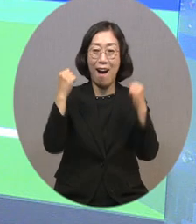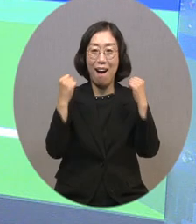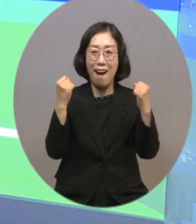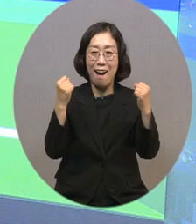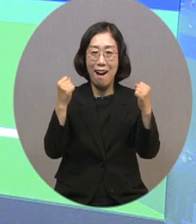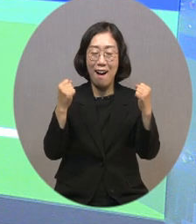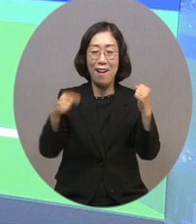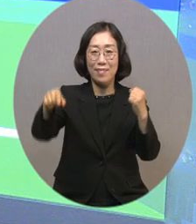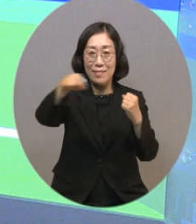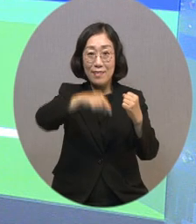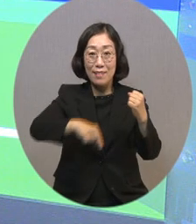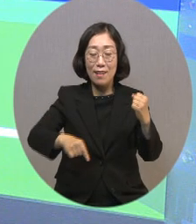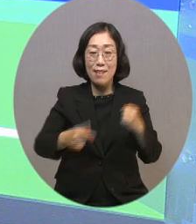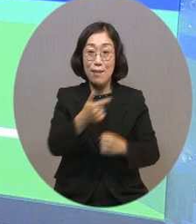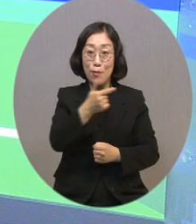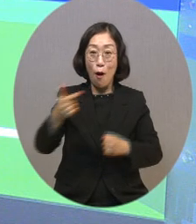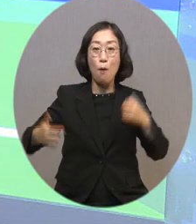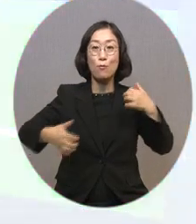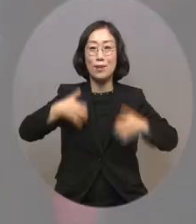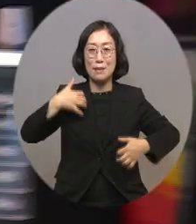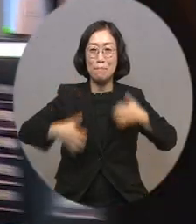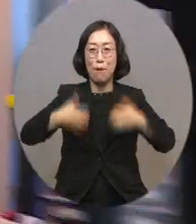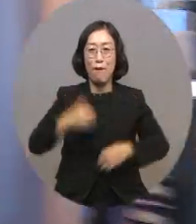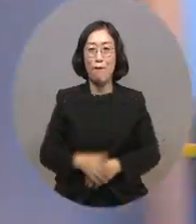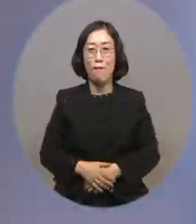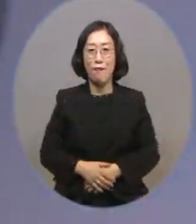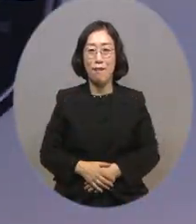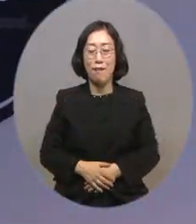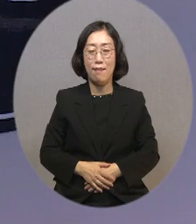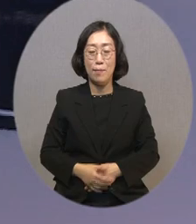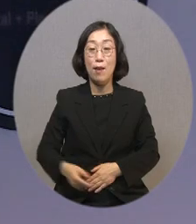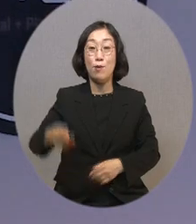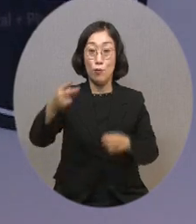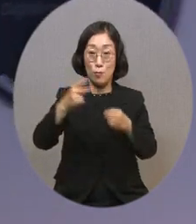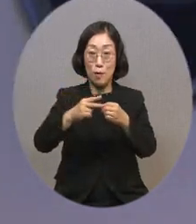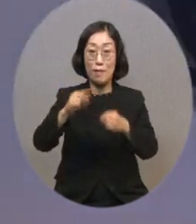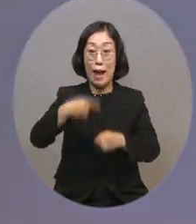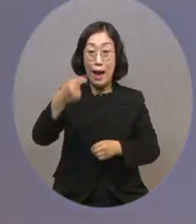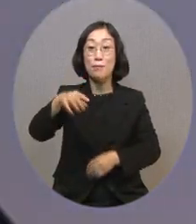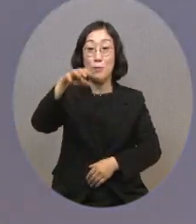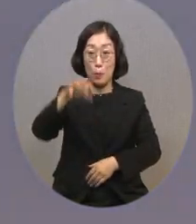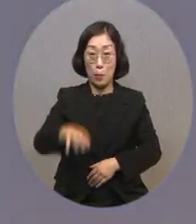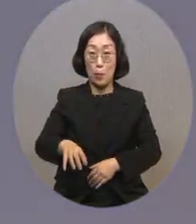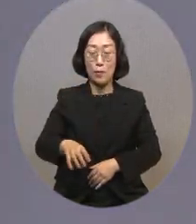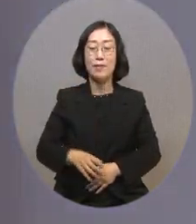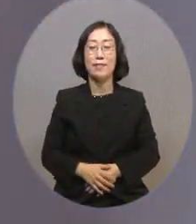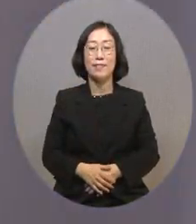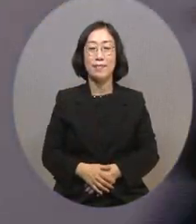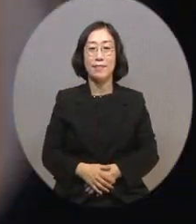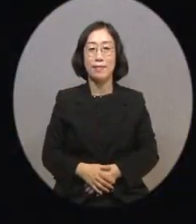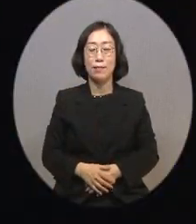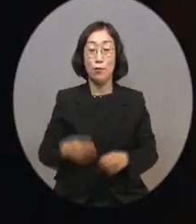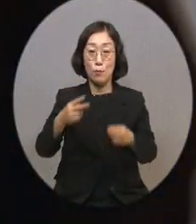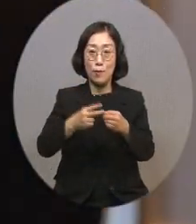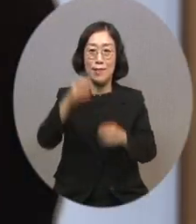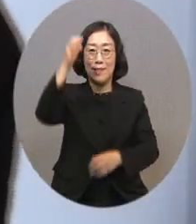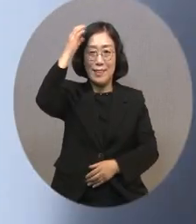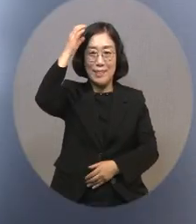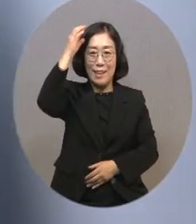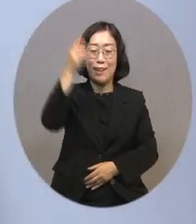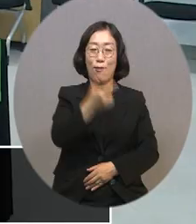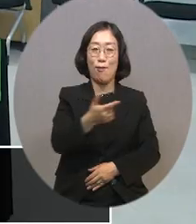스크린에 뜬 골이 얼마나 기쁘던지. 네, 그럼 또 다음 장소 한번 보실까요? 네. 다음 장소는 더욱